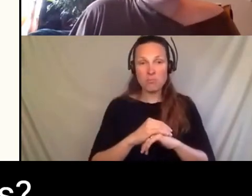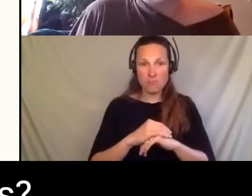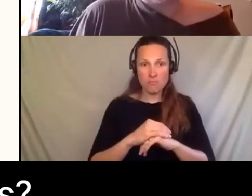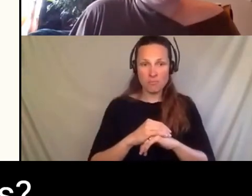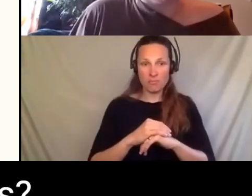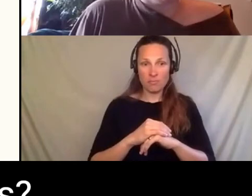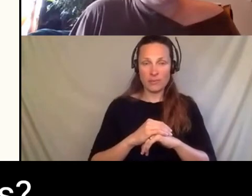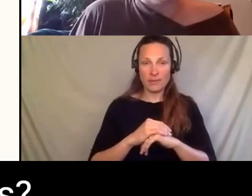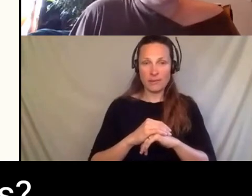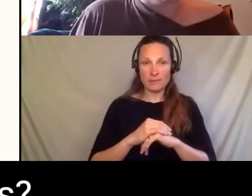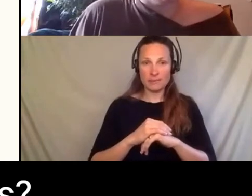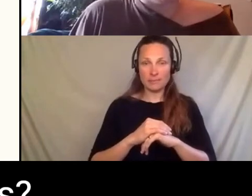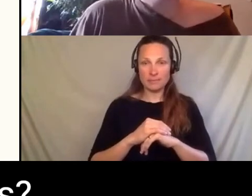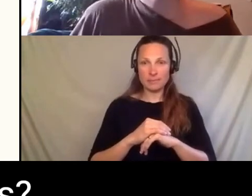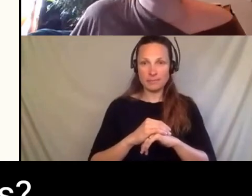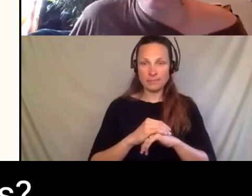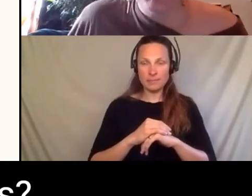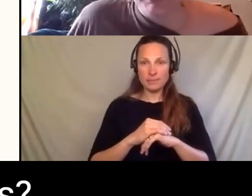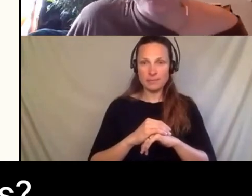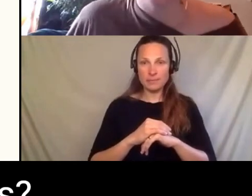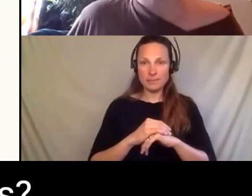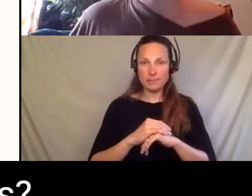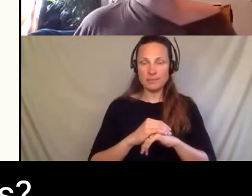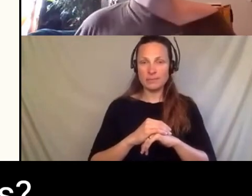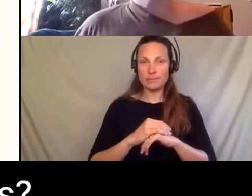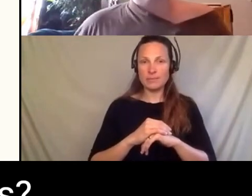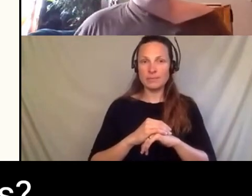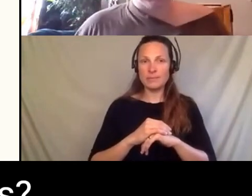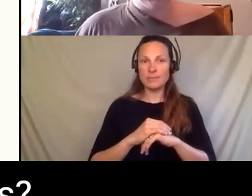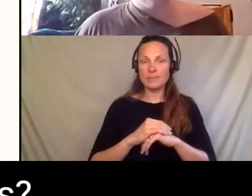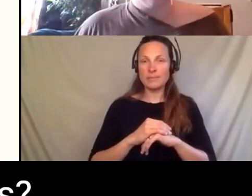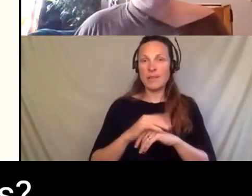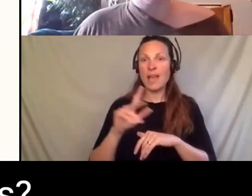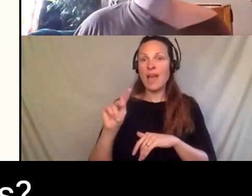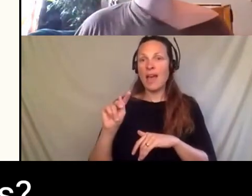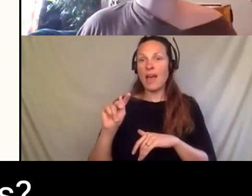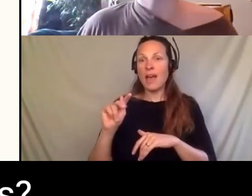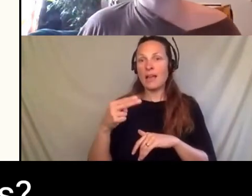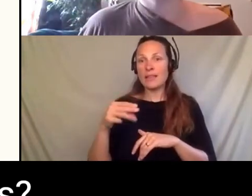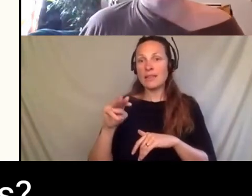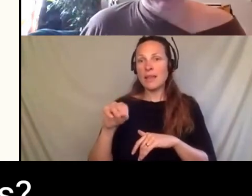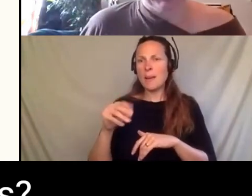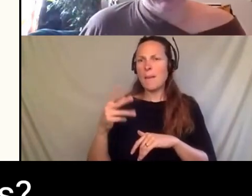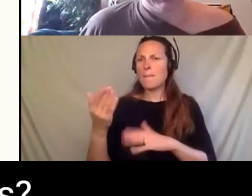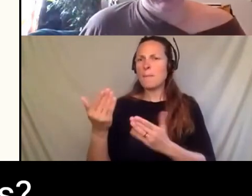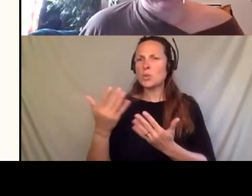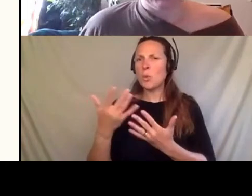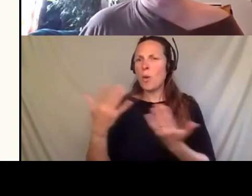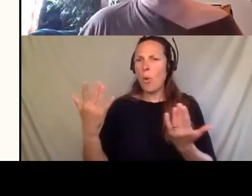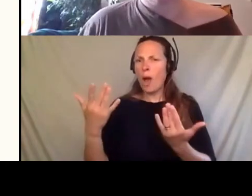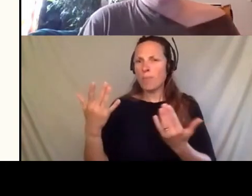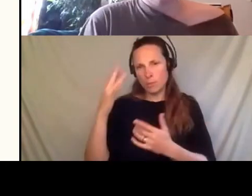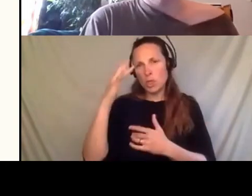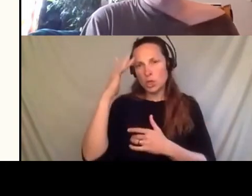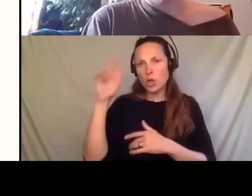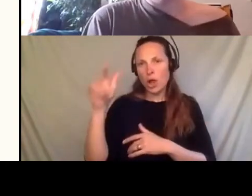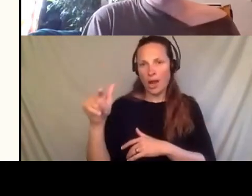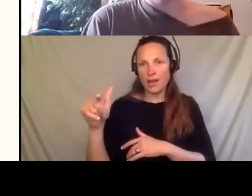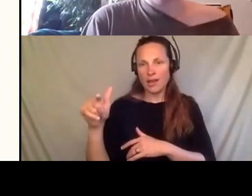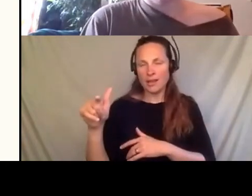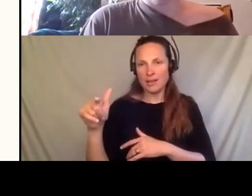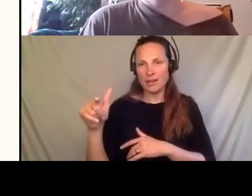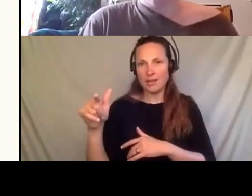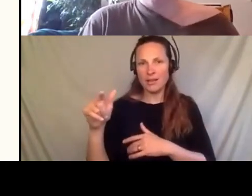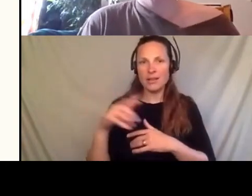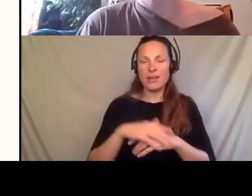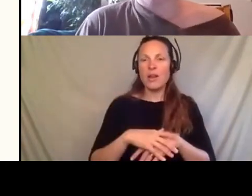Et donc, quels sont ses besoins? Eh bien, le thym aime beaucoup le soleil. Et donc, ses